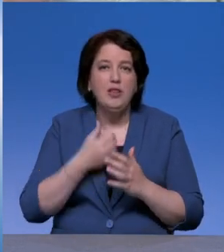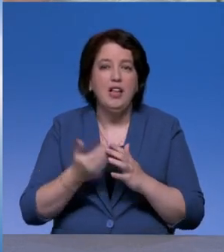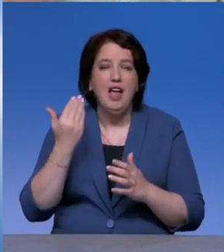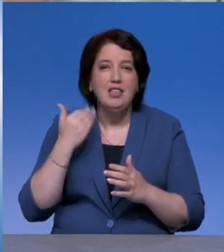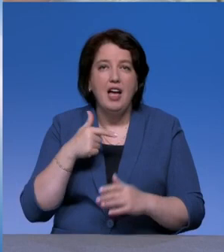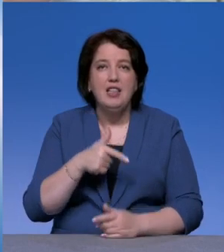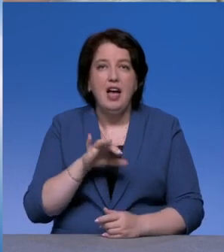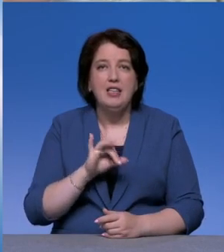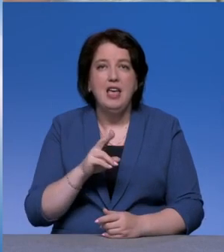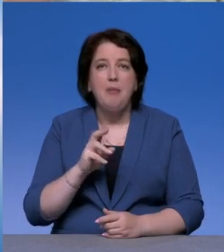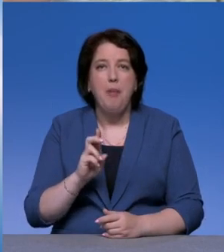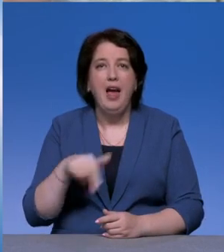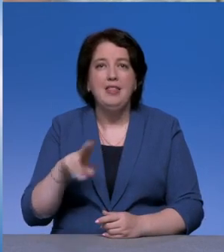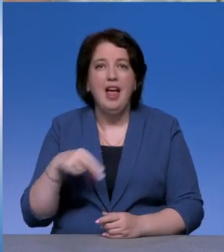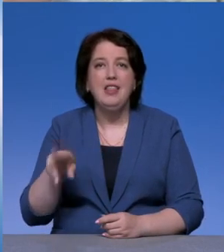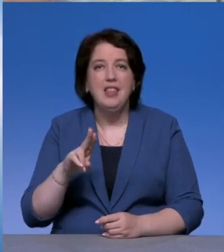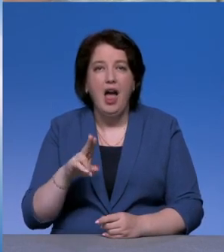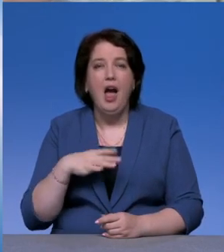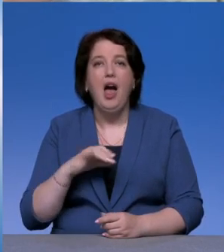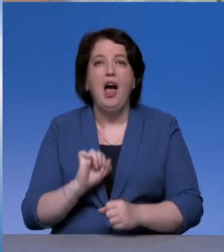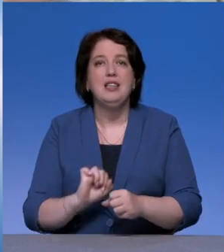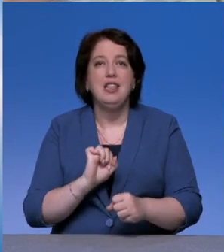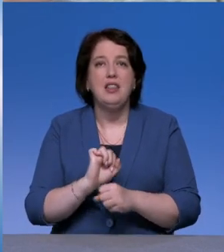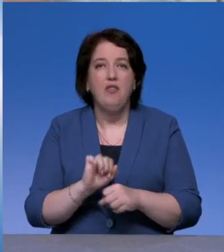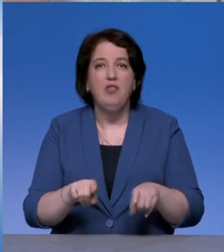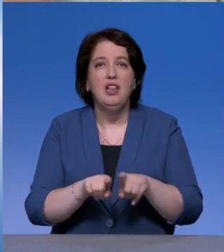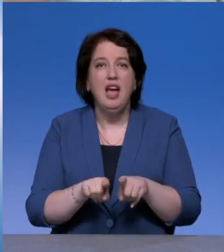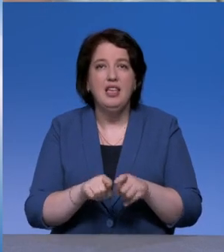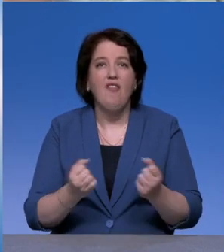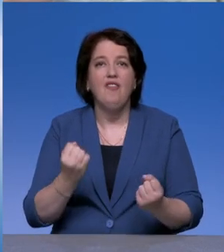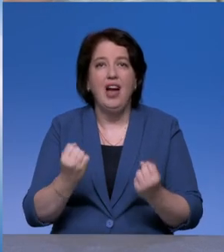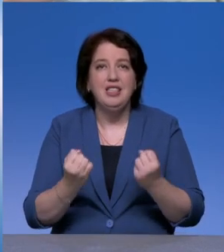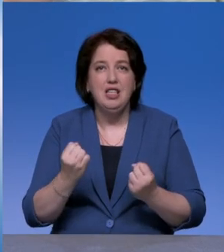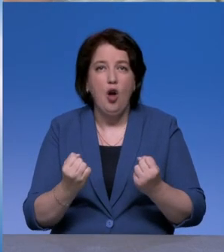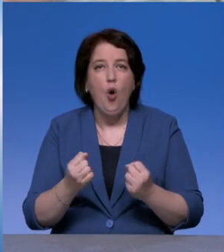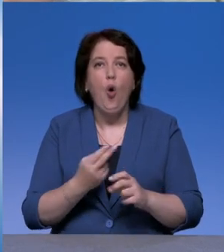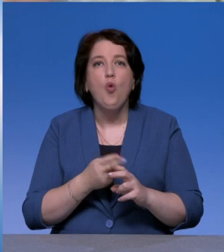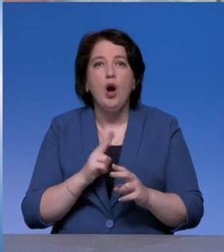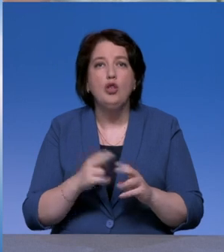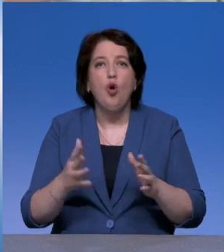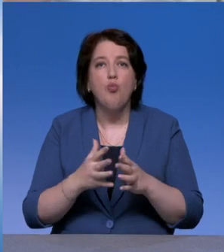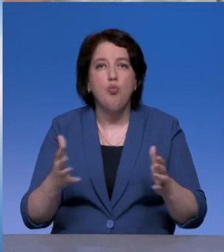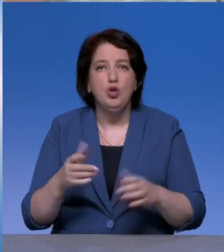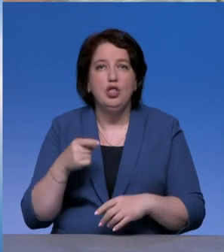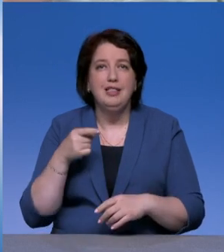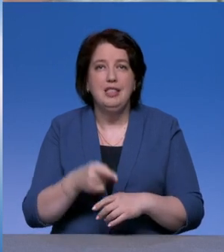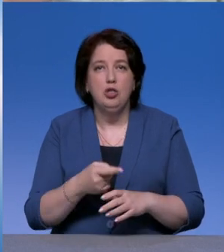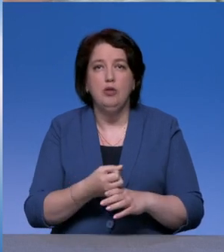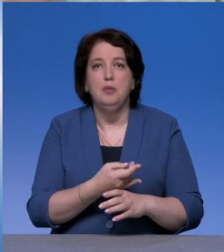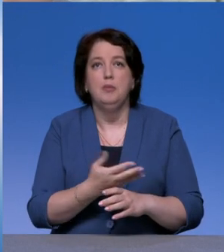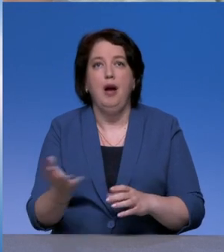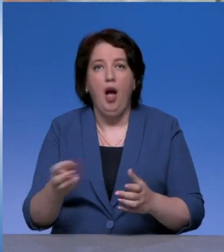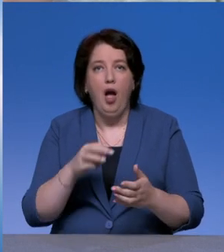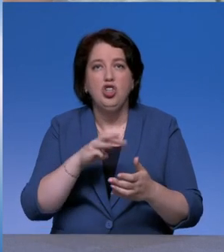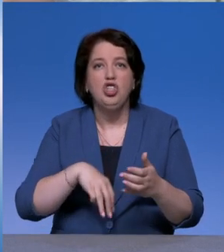ГИБДД как раз останавливала таких водителей, у которых больше 1000 штрафов, и их